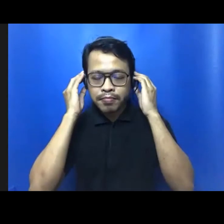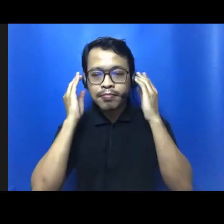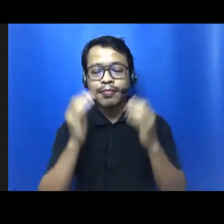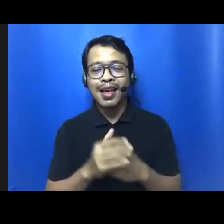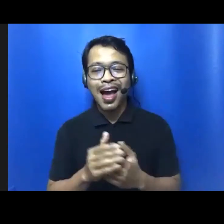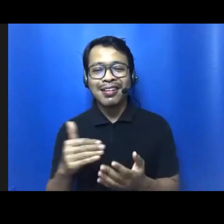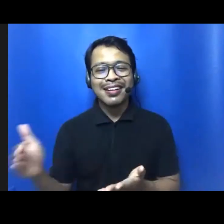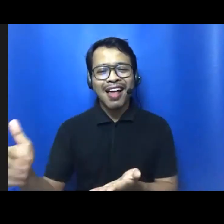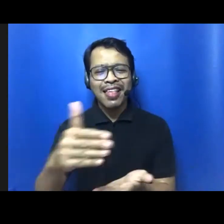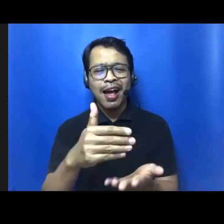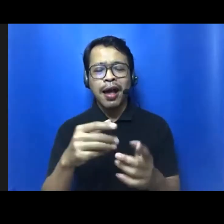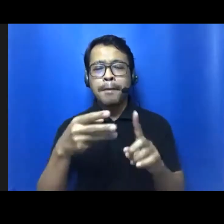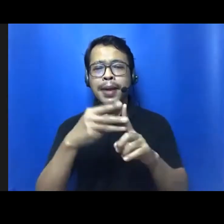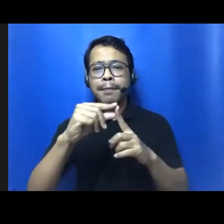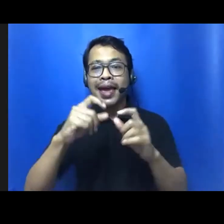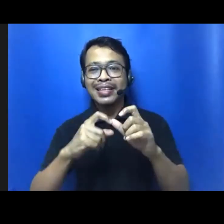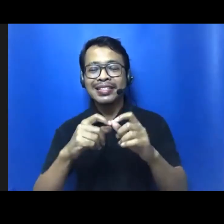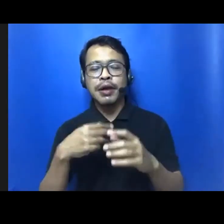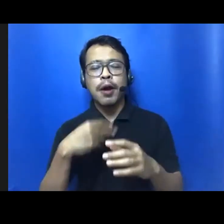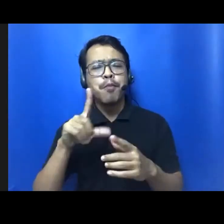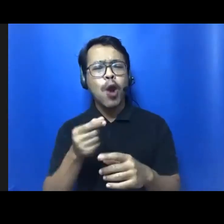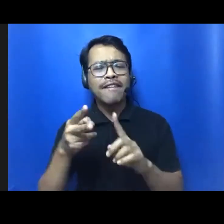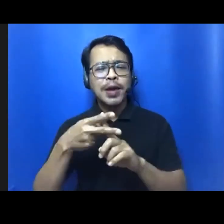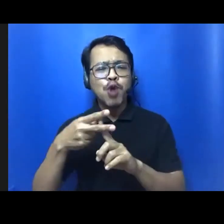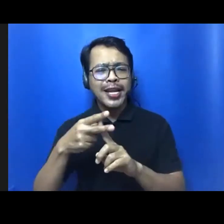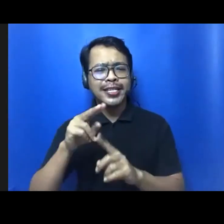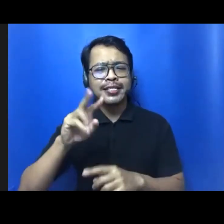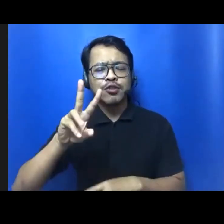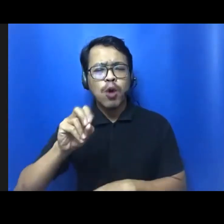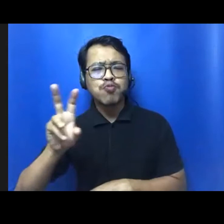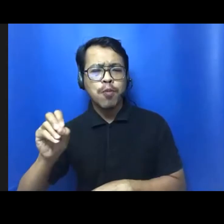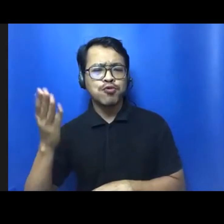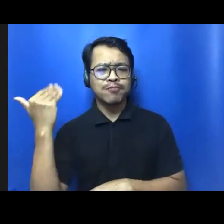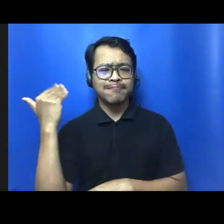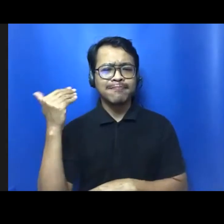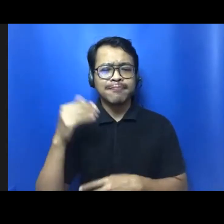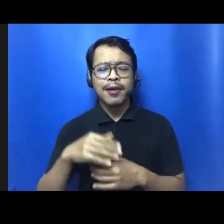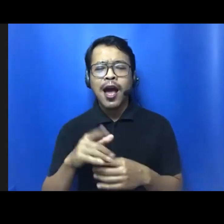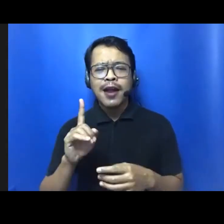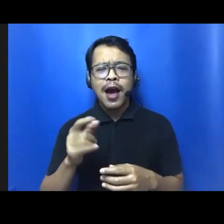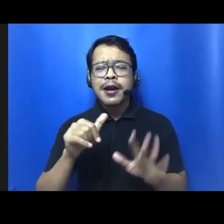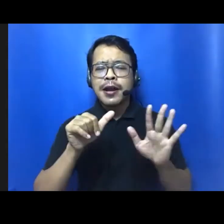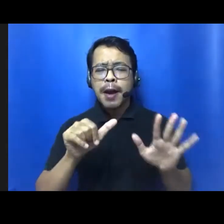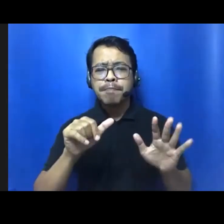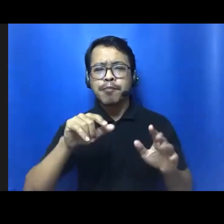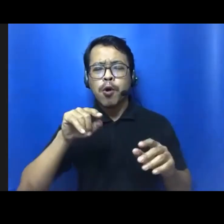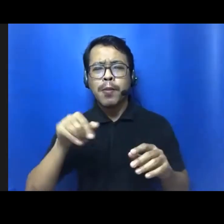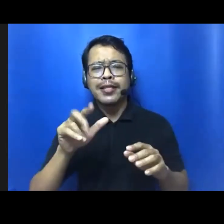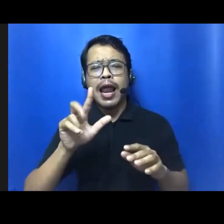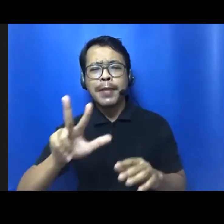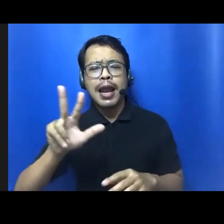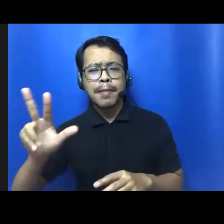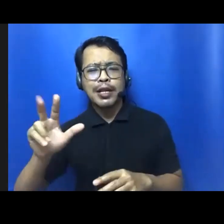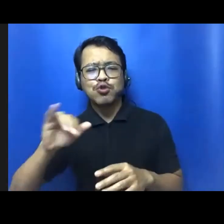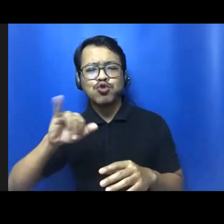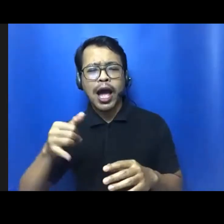data BPS per Februari 2020, terdapat 6,88 juta pengangguran